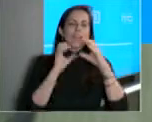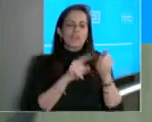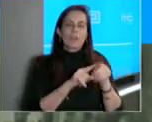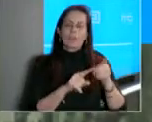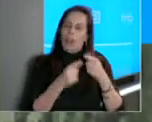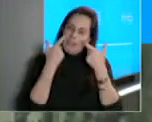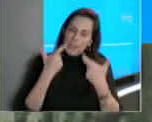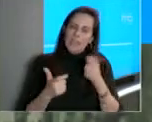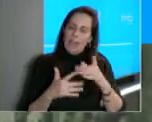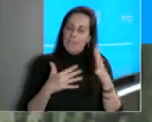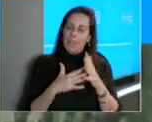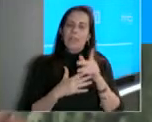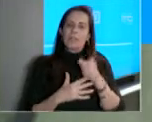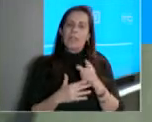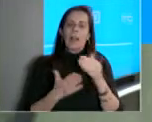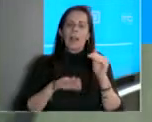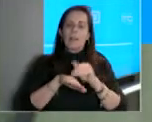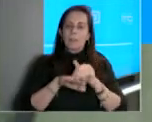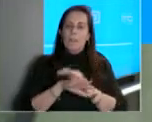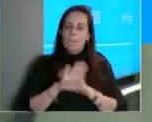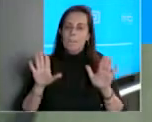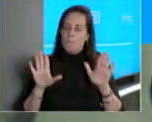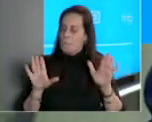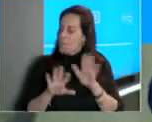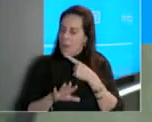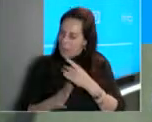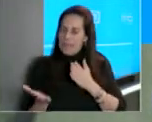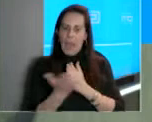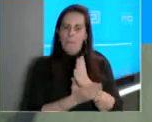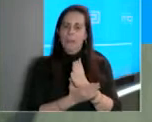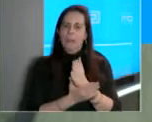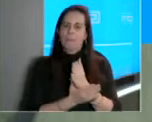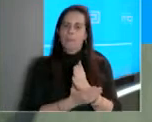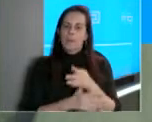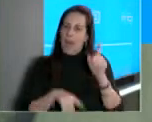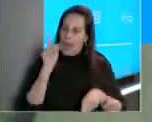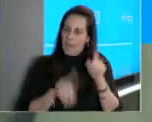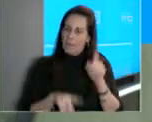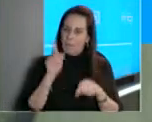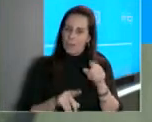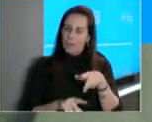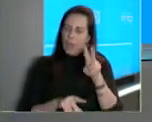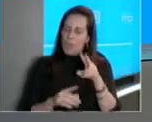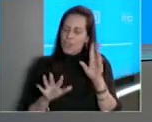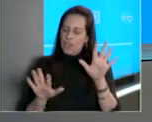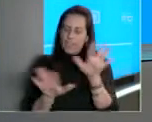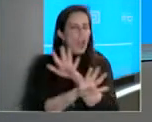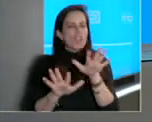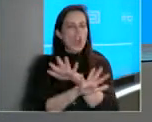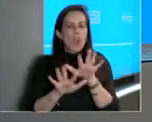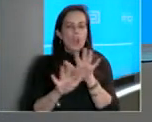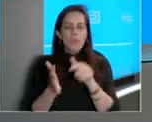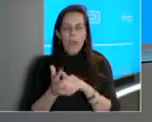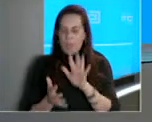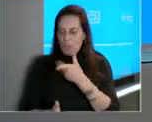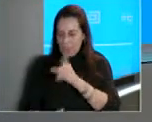שצריכה לפקח, צריכה לבקר, צריכה לדווח, ללא מסו פנים, לומר את האמת איך שהיא, ולפעמים יש התשתשות בין